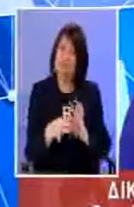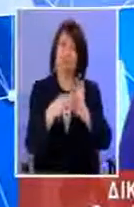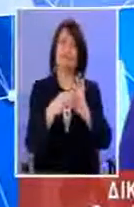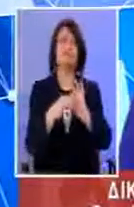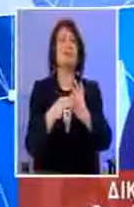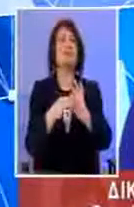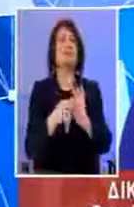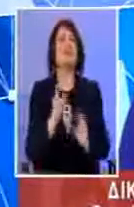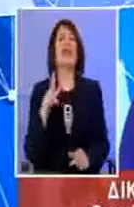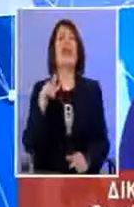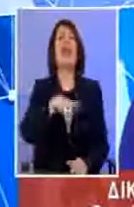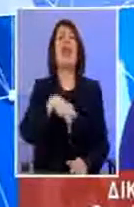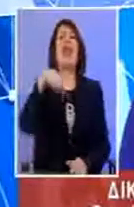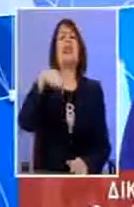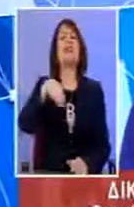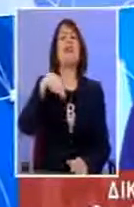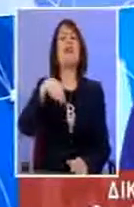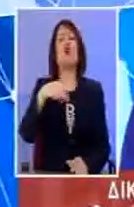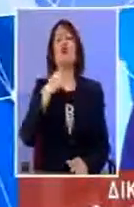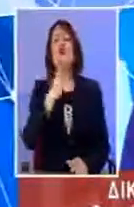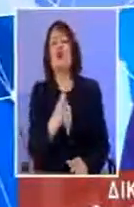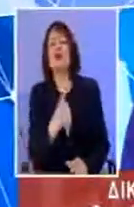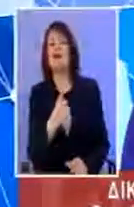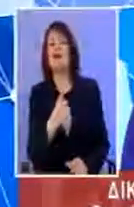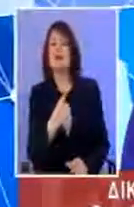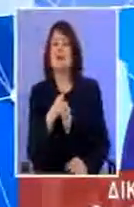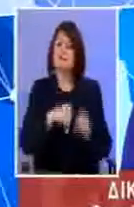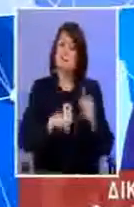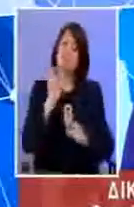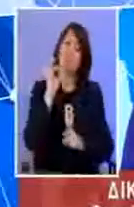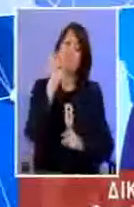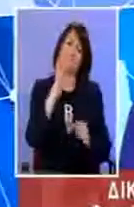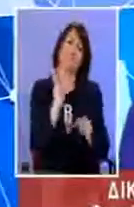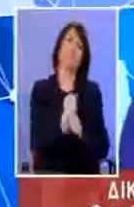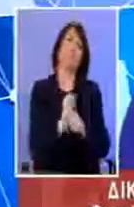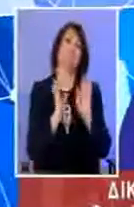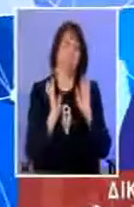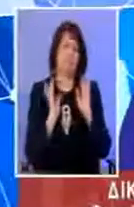της Λισαβόνας που δεν πέτυχαν όλους τους στόχους. Ήταν οι στόχοι του